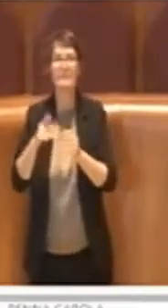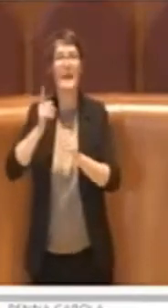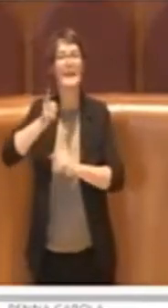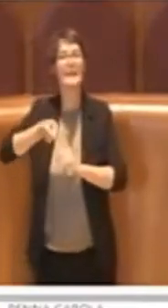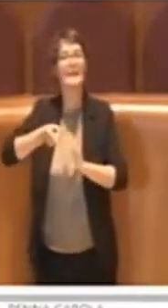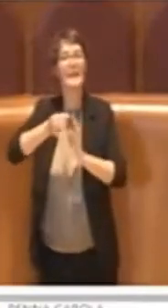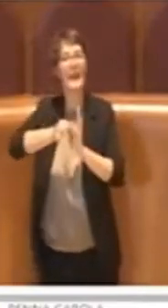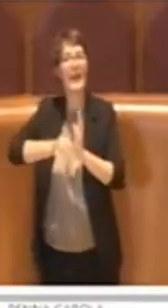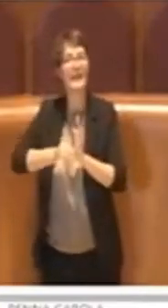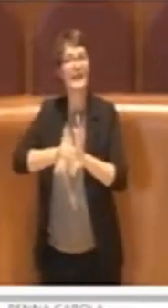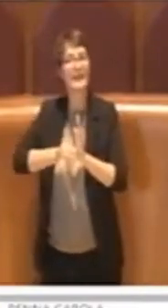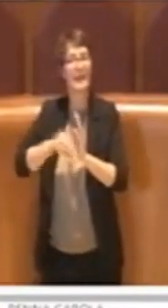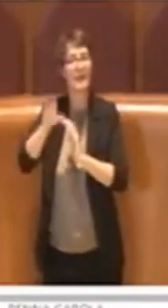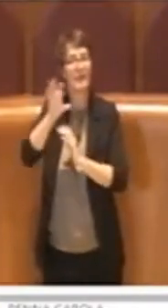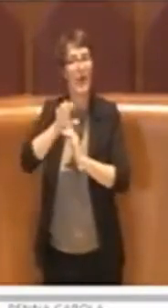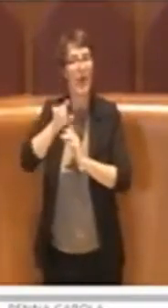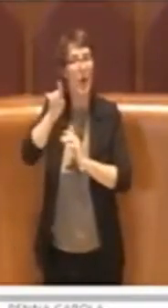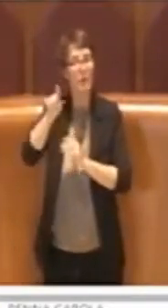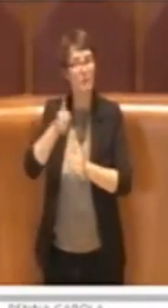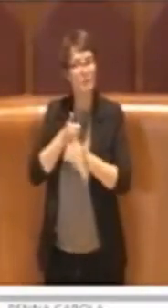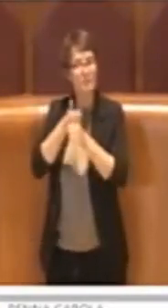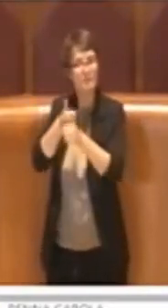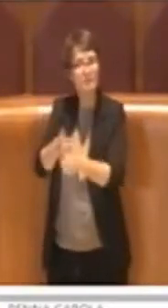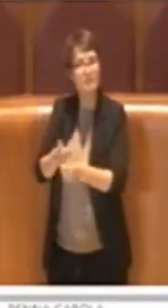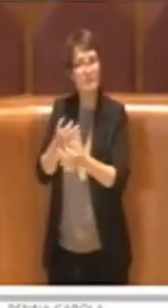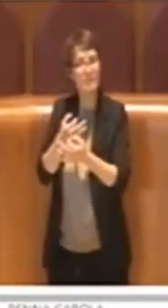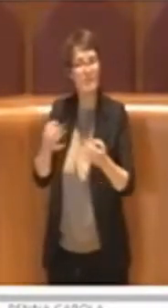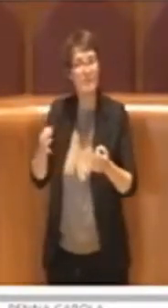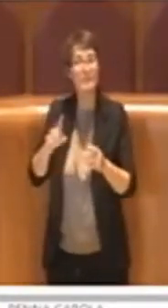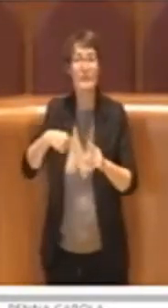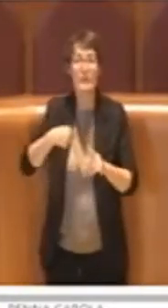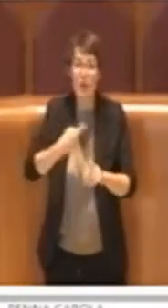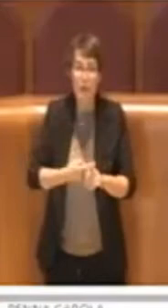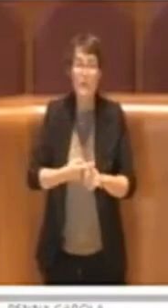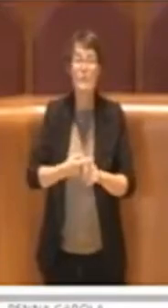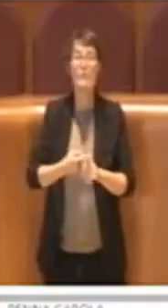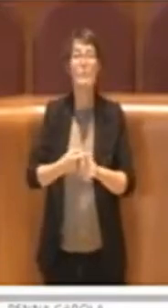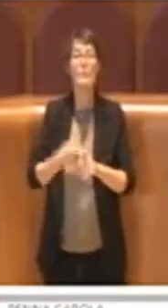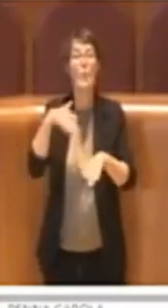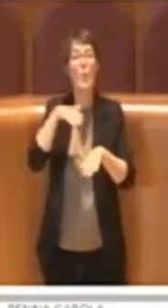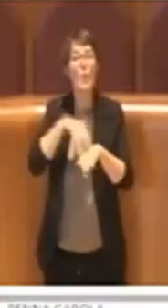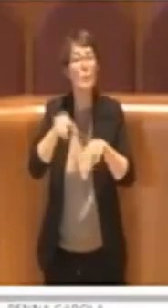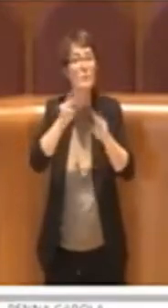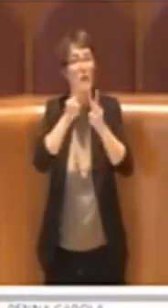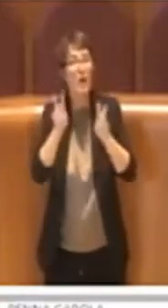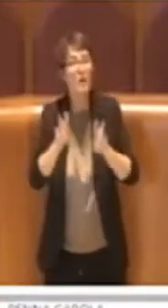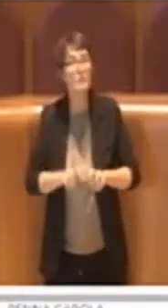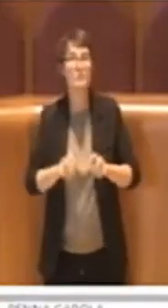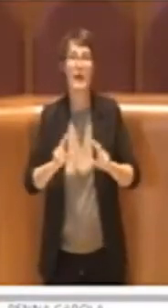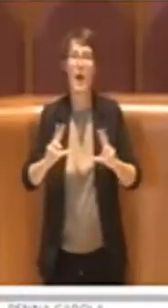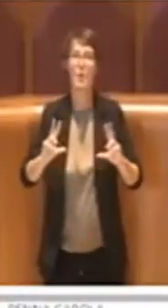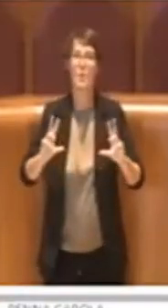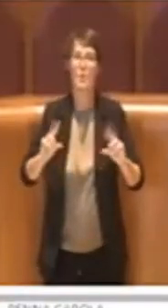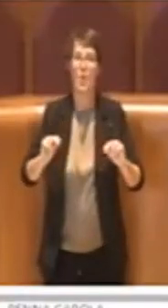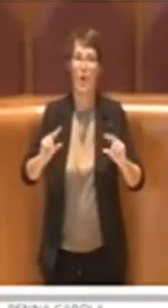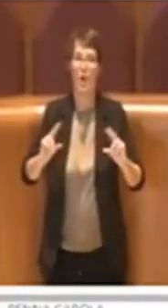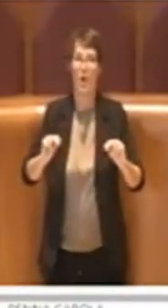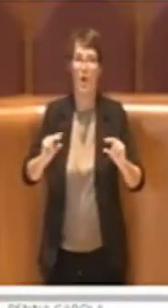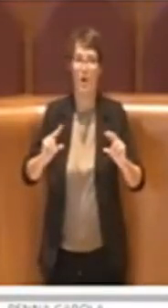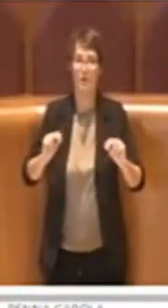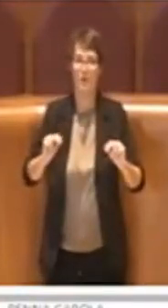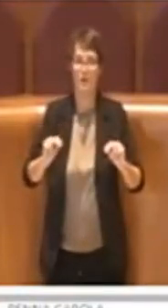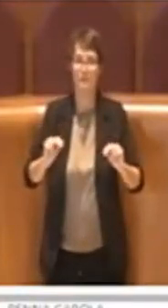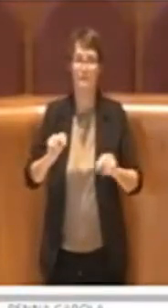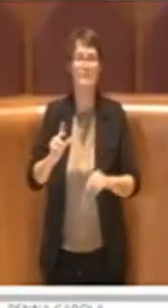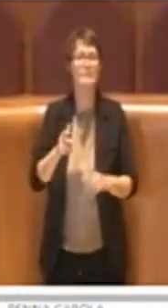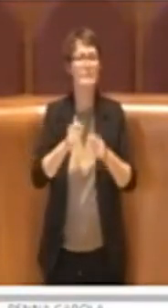calore ad alte prestazioni e anche soluzioni innovative per quelle che possono essere gli involucri edilizi, Altre città, parlo